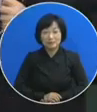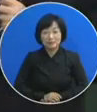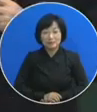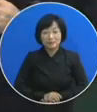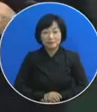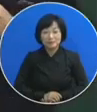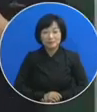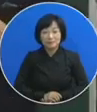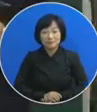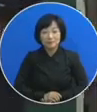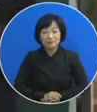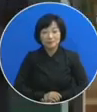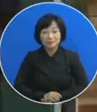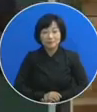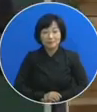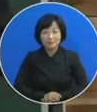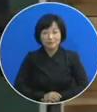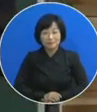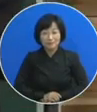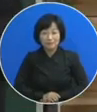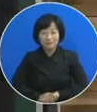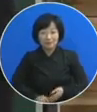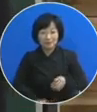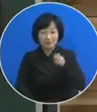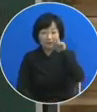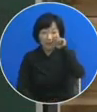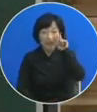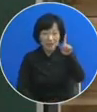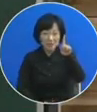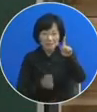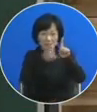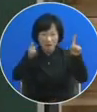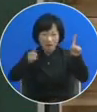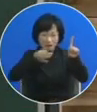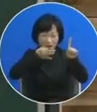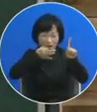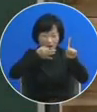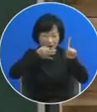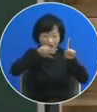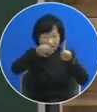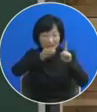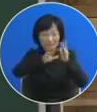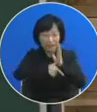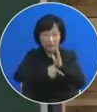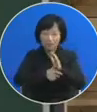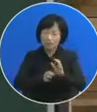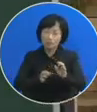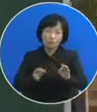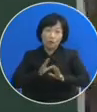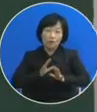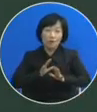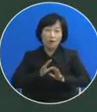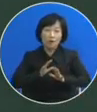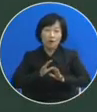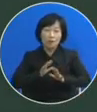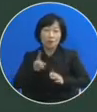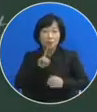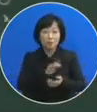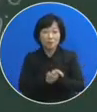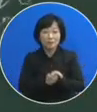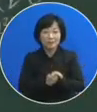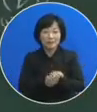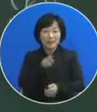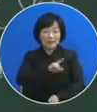what happened. 한 명이 소리 지르는데 역사에 날 수밖에 없어요. That one person cried out and the works had no choice but to take. 1500년 만에 마틴